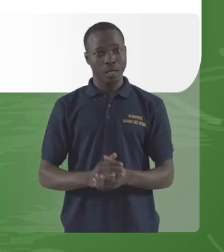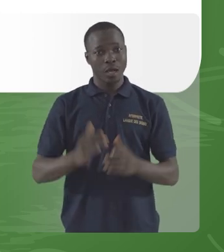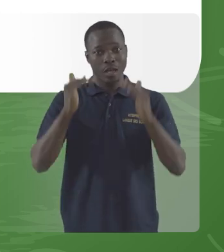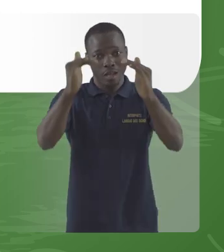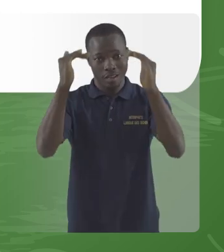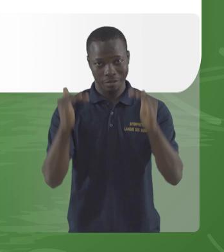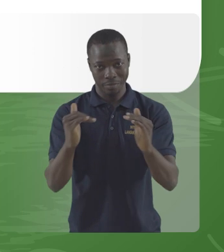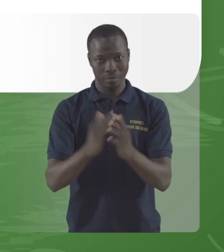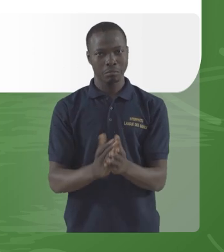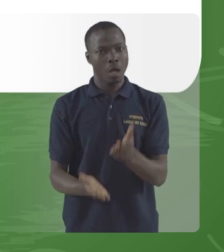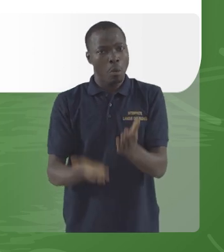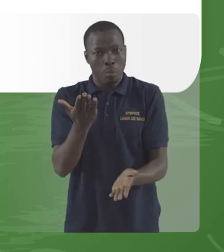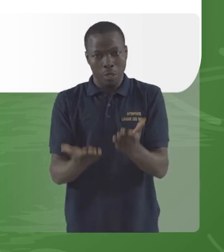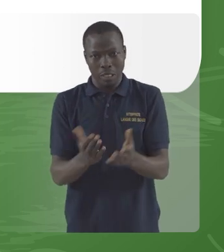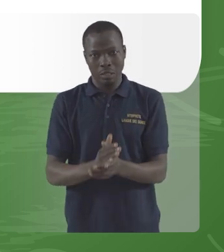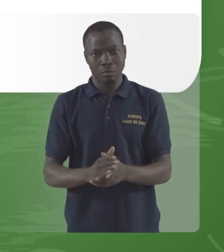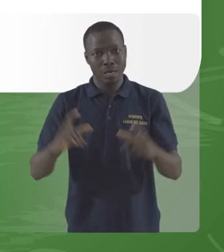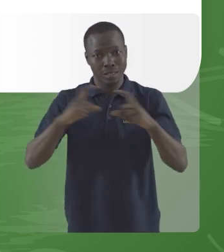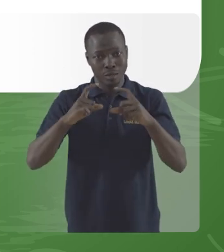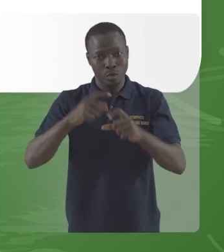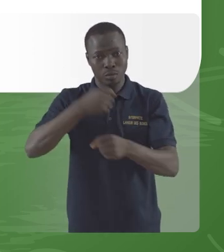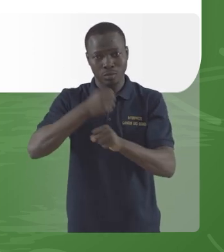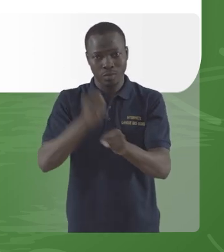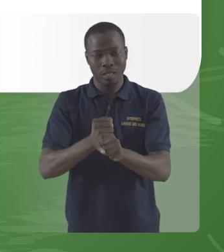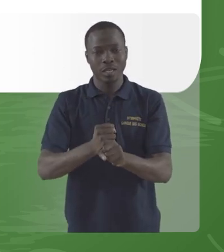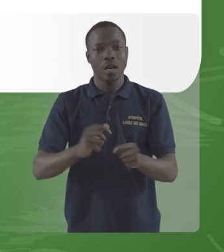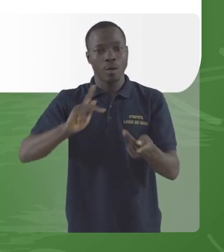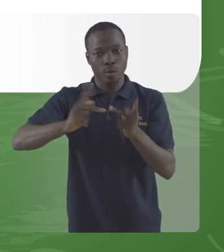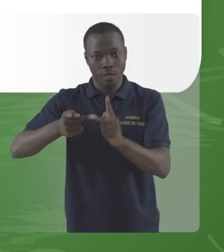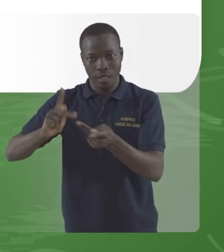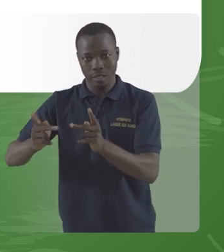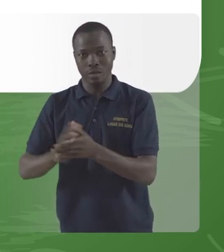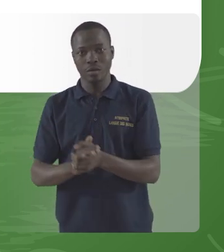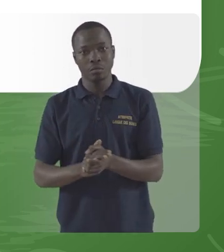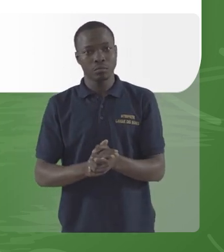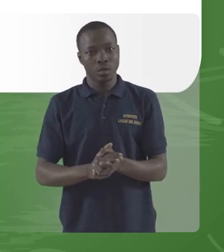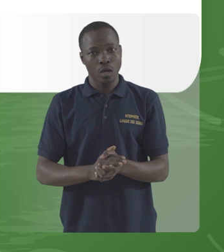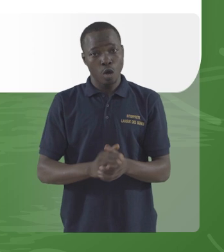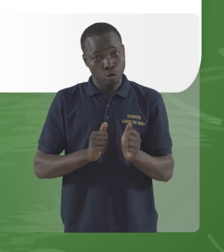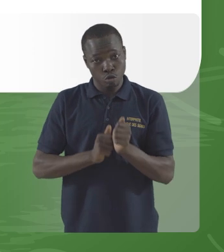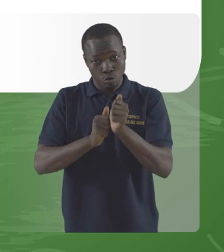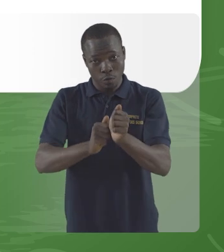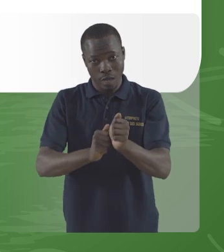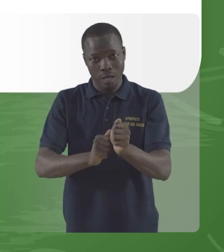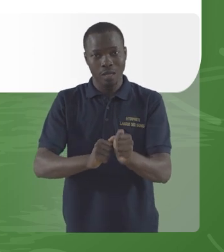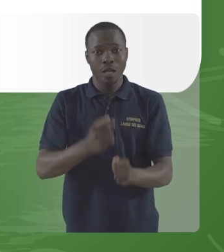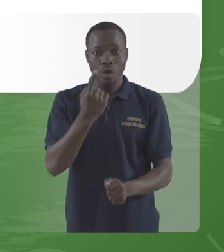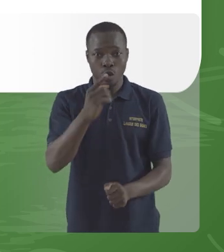Ensuite, peut-être que la cellule synthétise les protéines suivant un